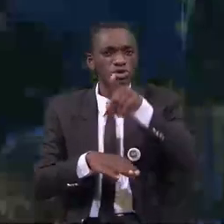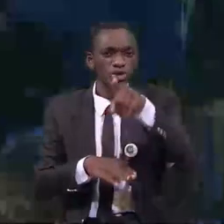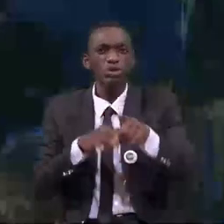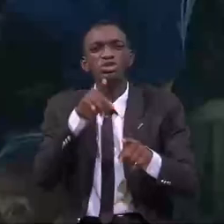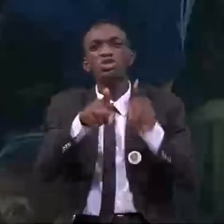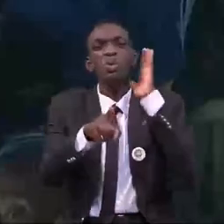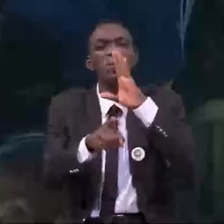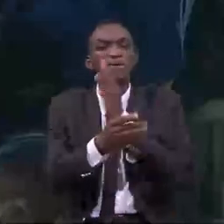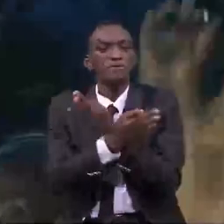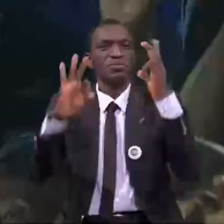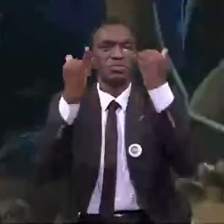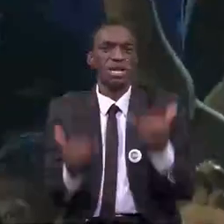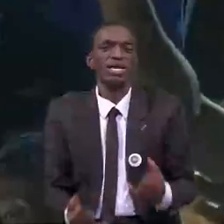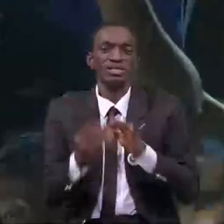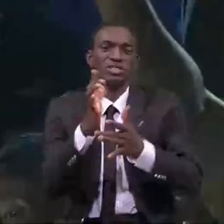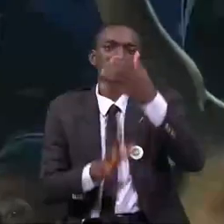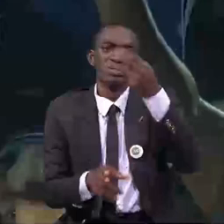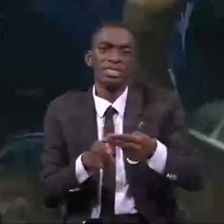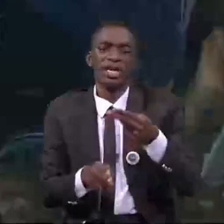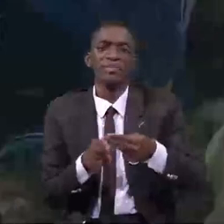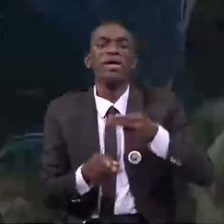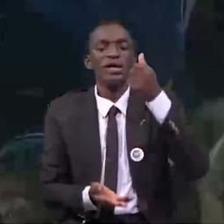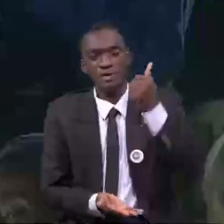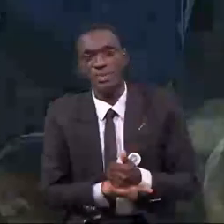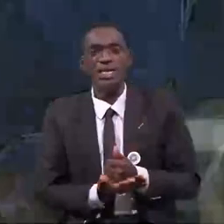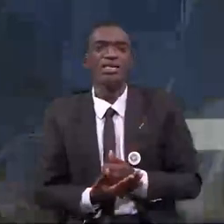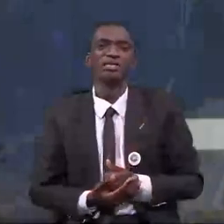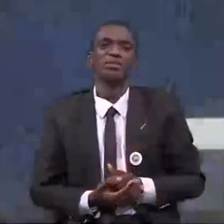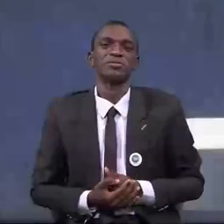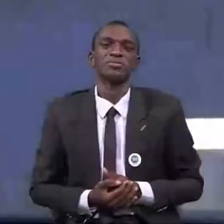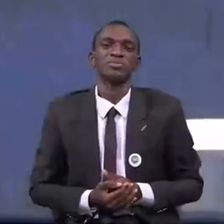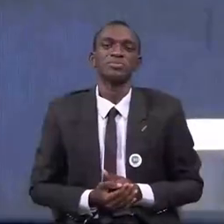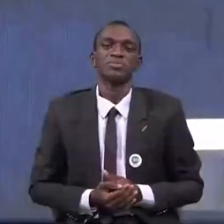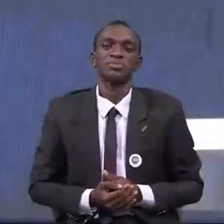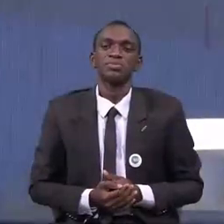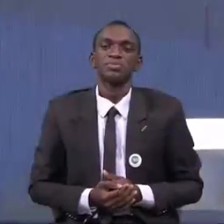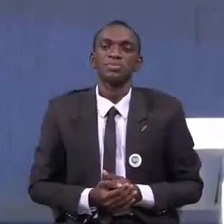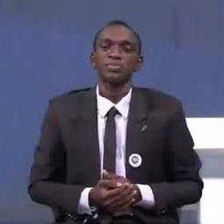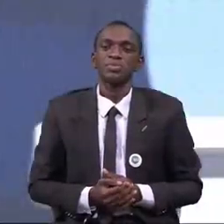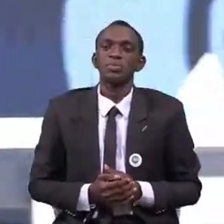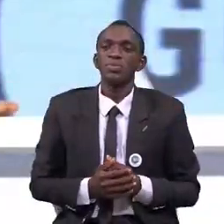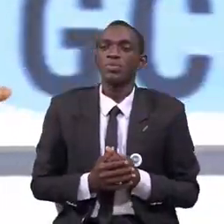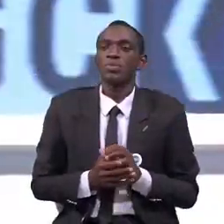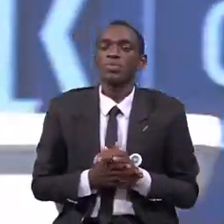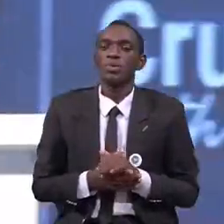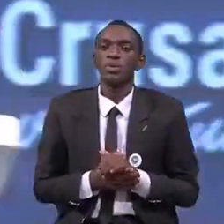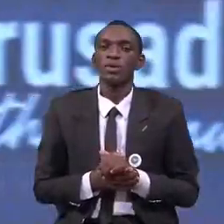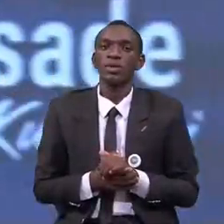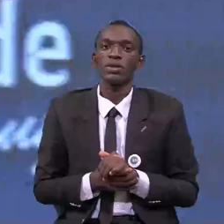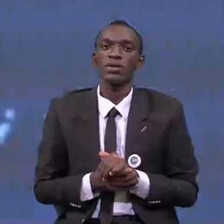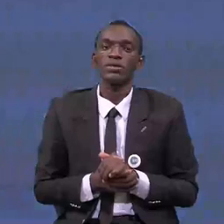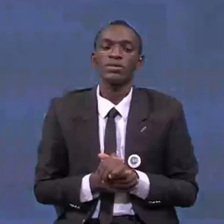peux papa peut ne pas être affranchi parce qu'aujourd'hui le décret divin sur ta vie tu seras affranchi ce